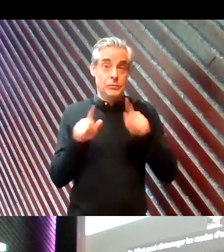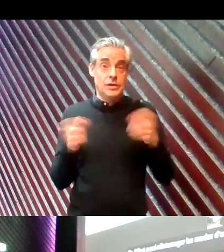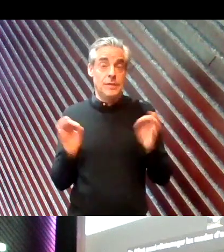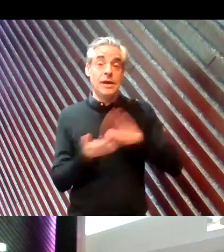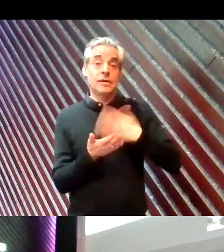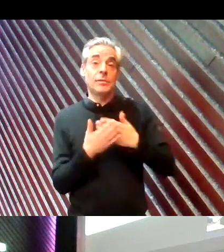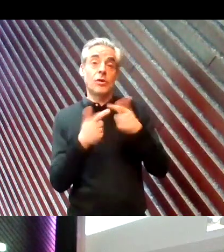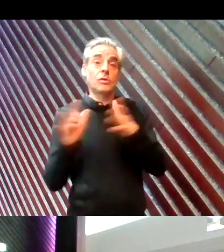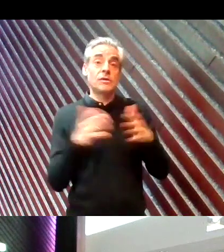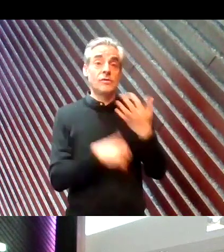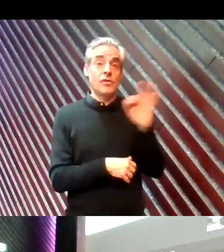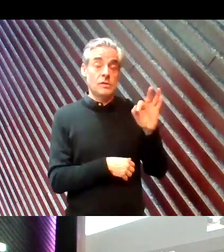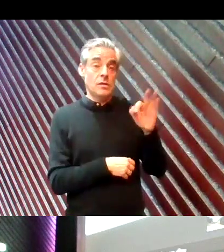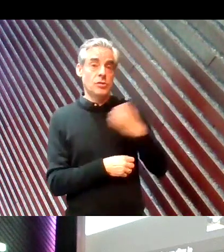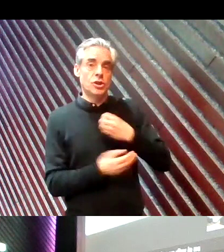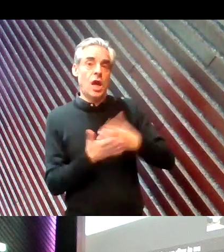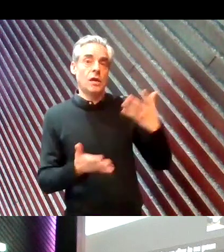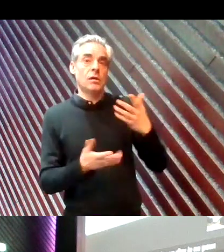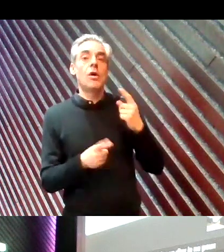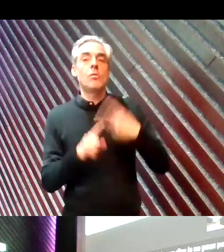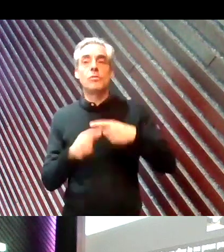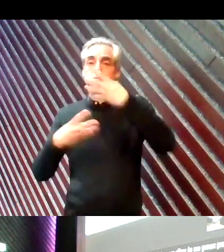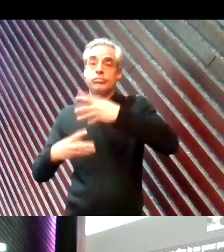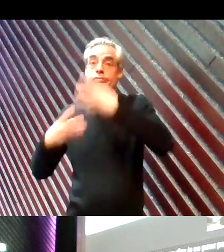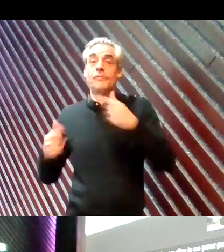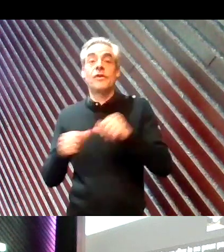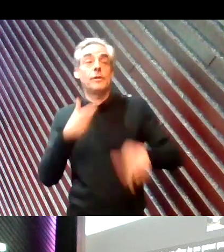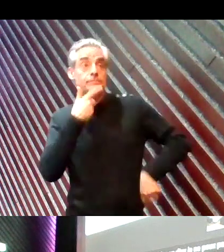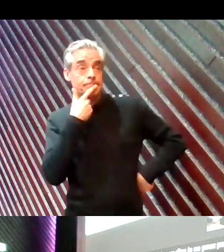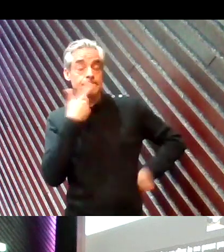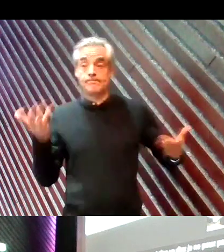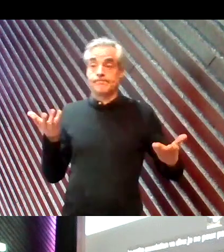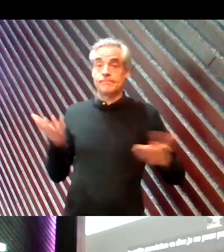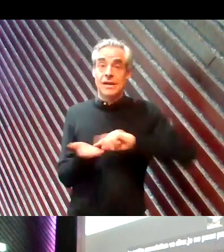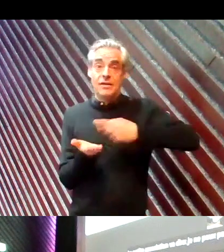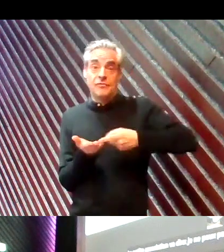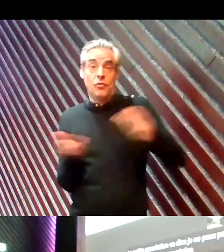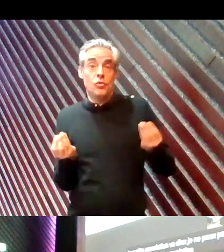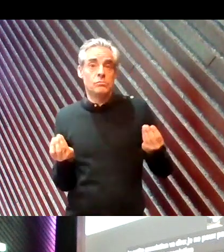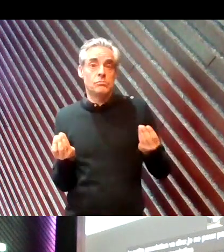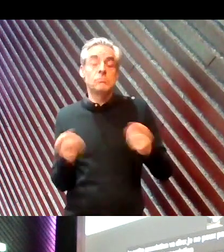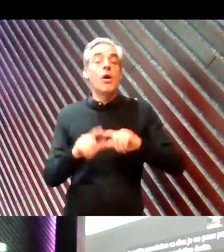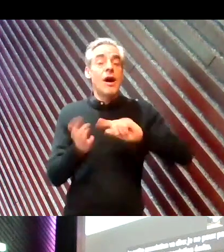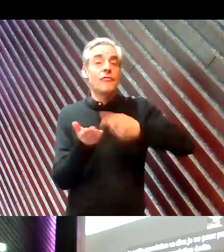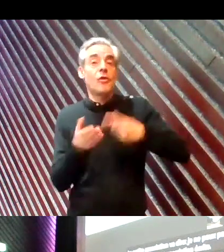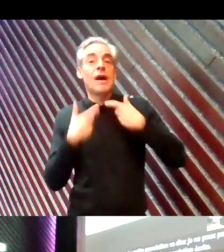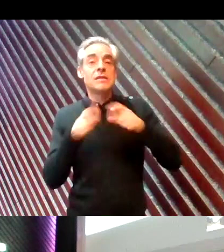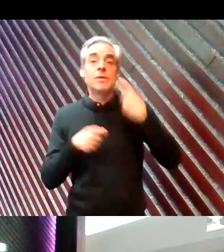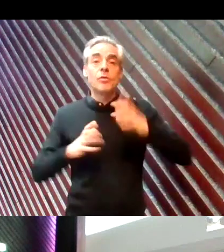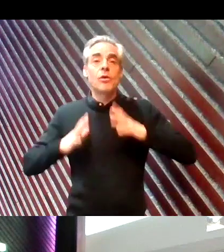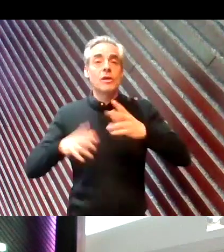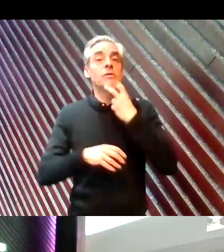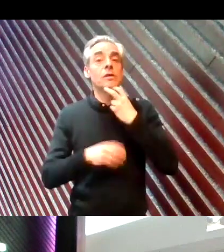des interprètes en anglais français, parce que ça, c'est cher. Également, la transcription écrite. Alors, c'est quoi les fonds, le fonds d'accessibilité pour